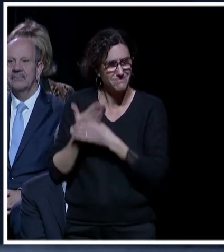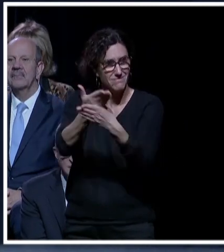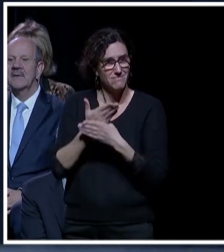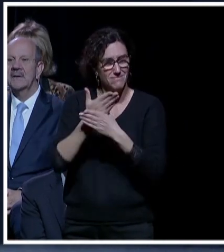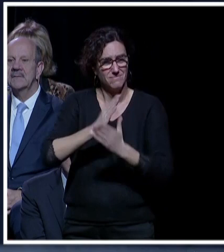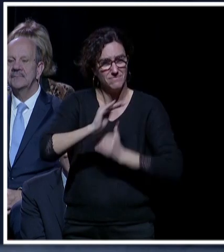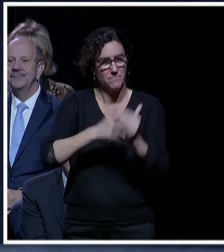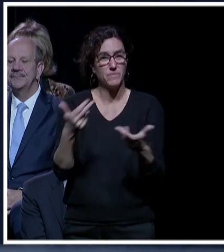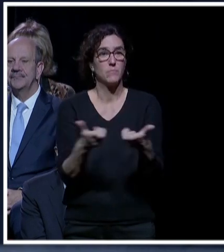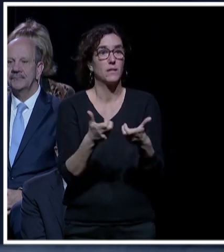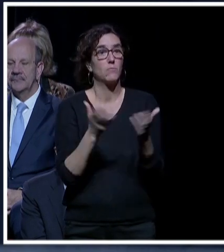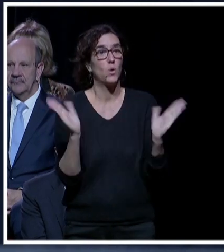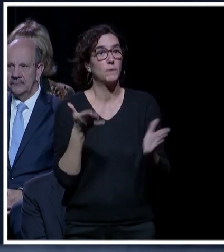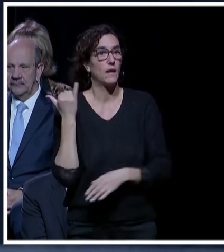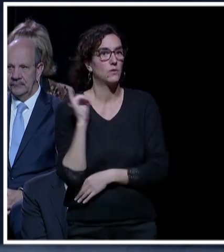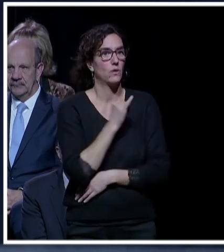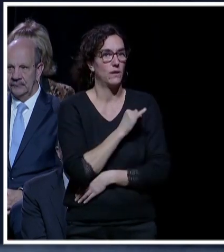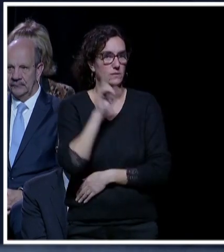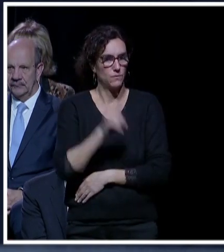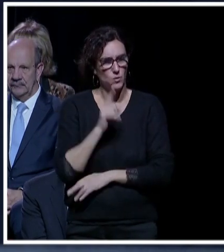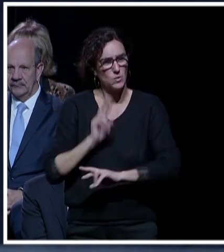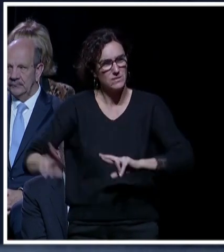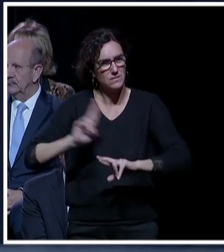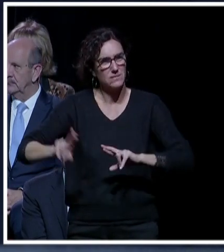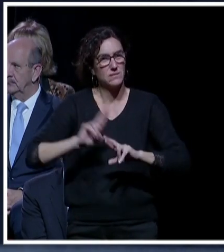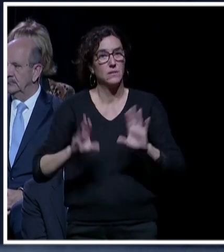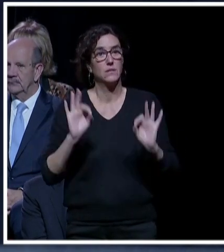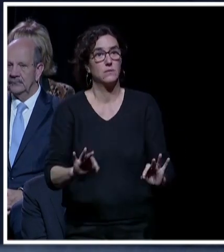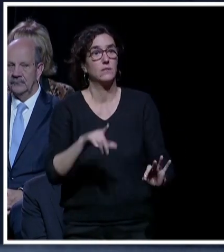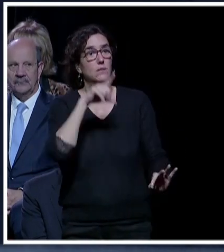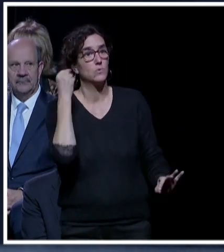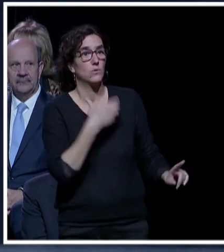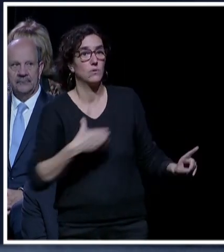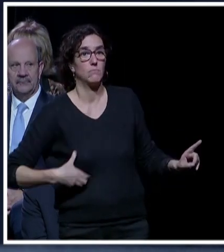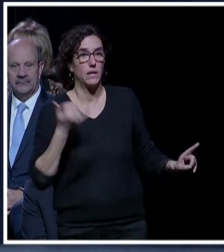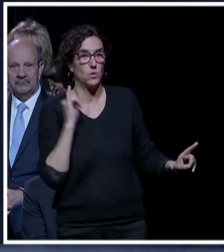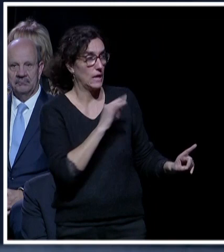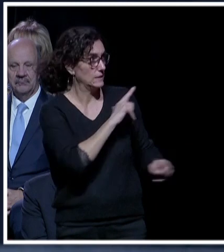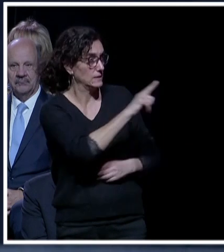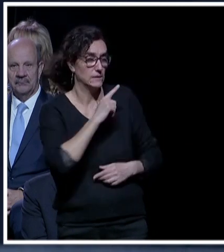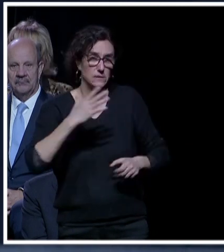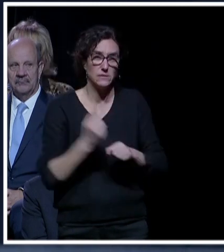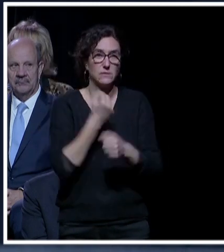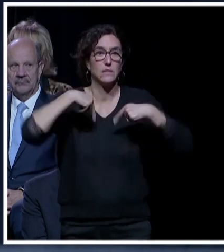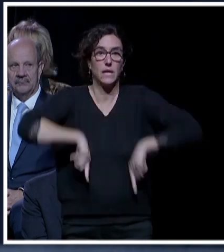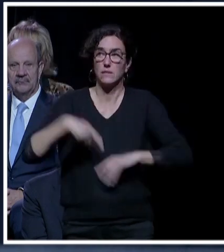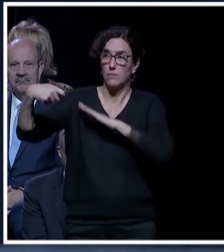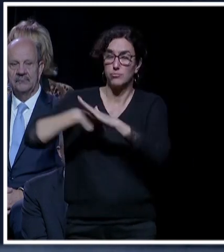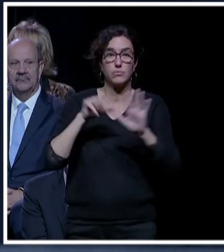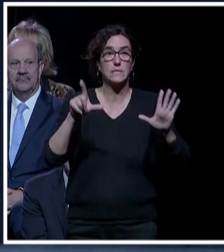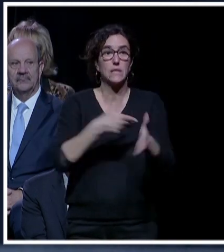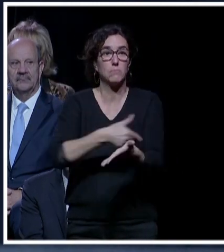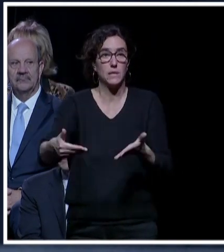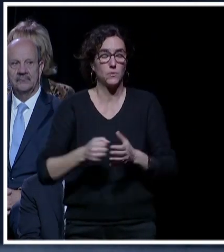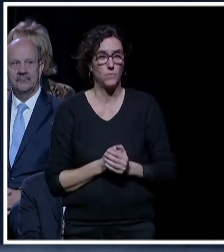de l'hôpital de Grasse, pour lequel nous avons obtenu avec Jérôme Viau 7 millions d'euros d'aide de l'État. Améliorer les déplacements,